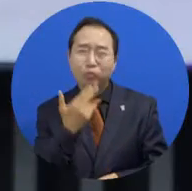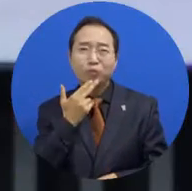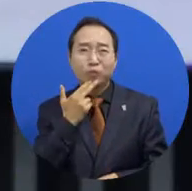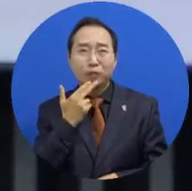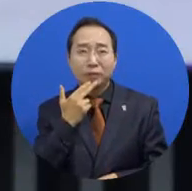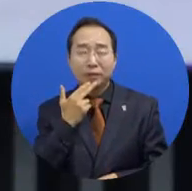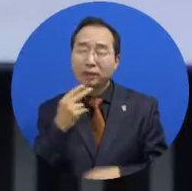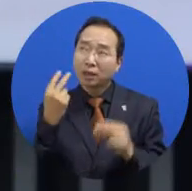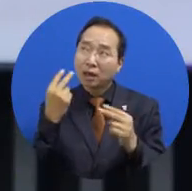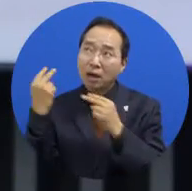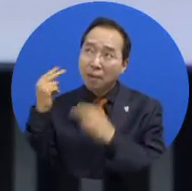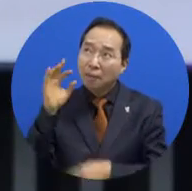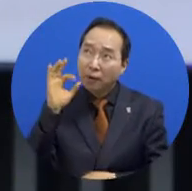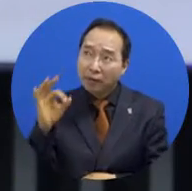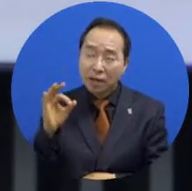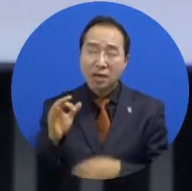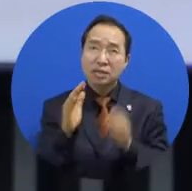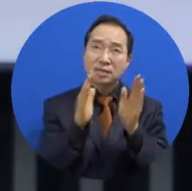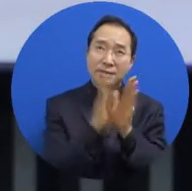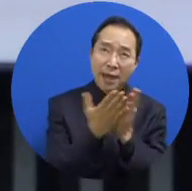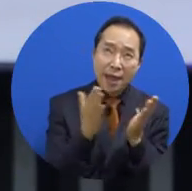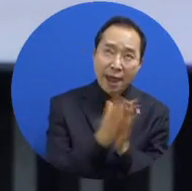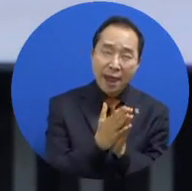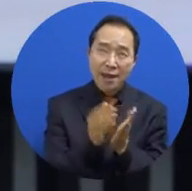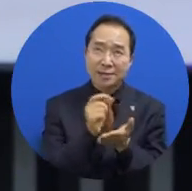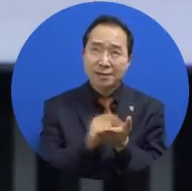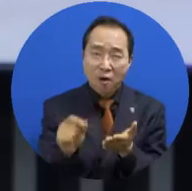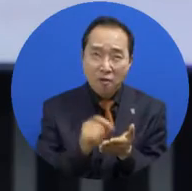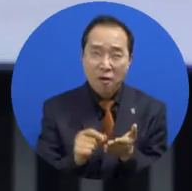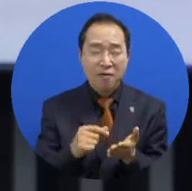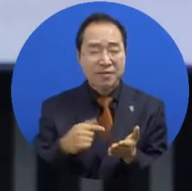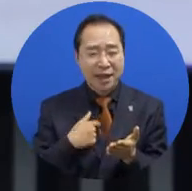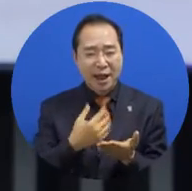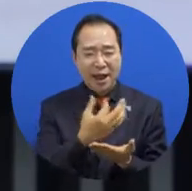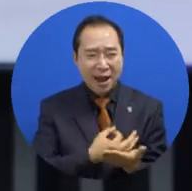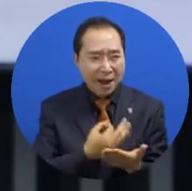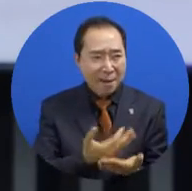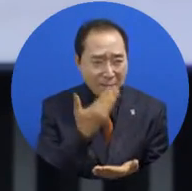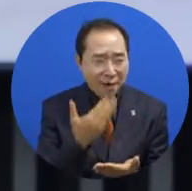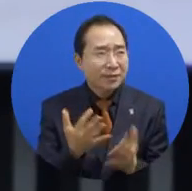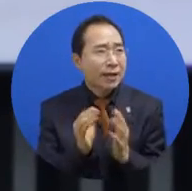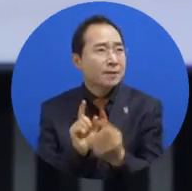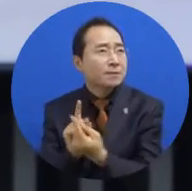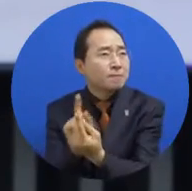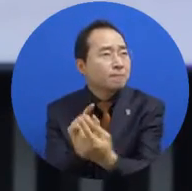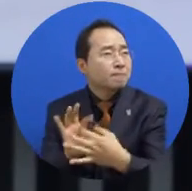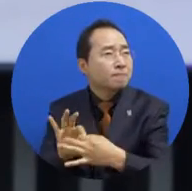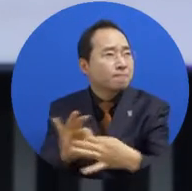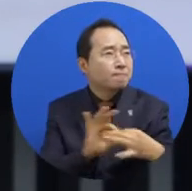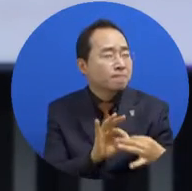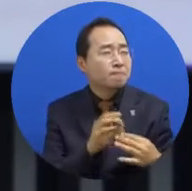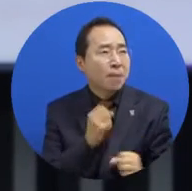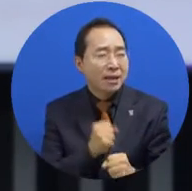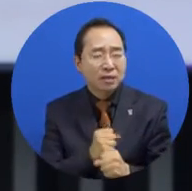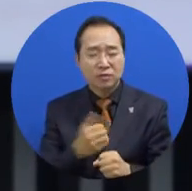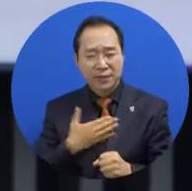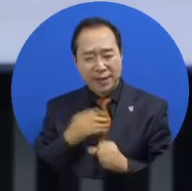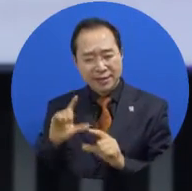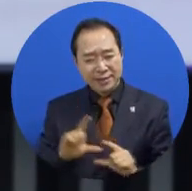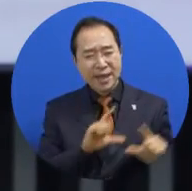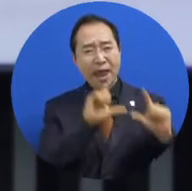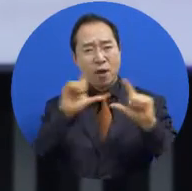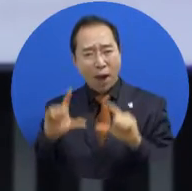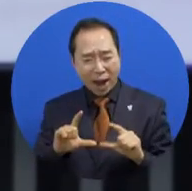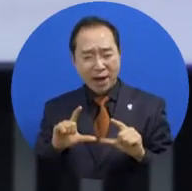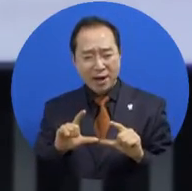이제 돌이켜보니까 책을 써서 그걸로 밥벌이를 하고 사회적 관계를 만들고 또